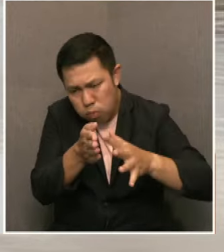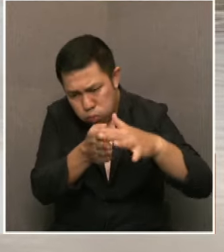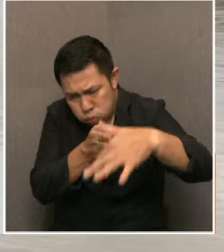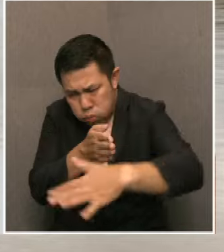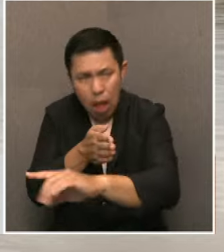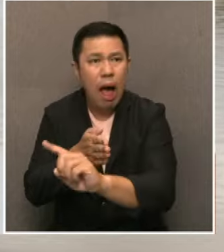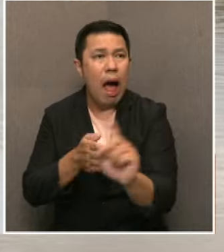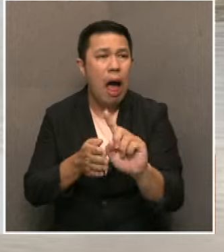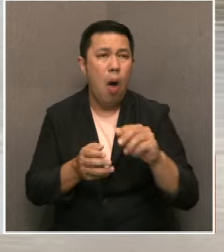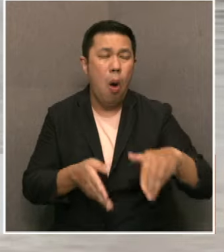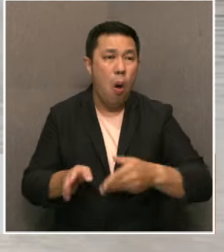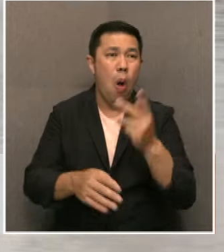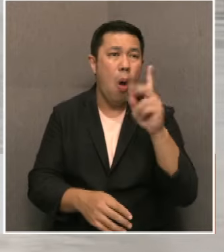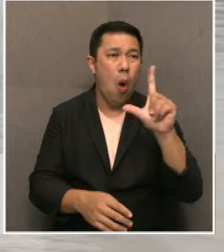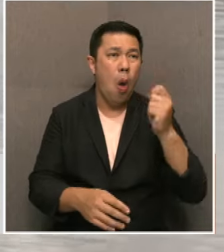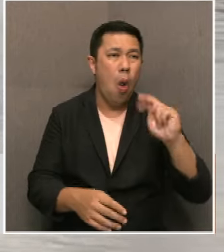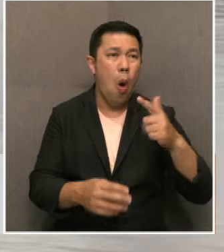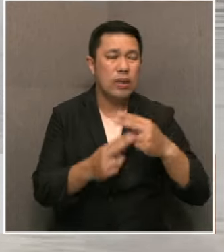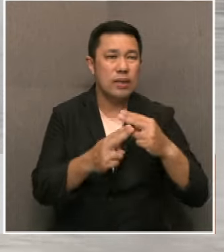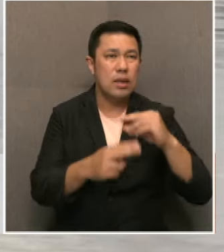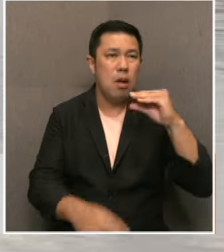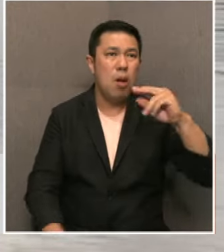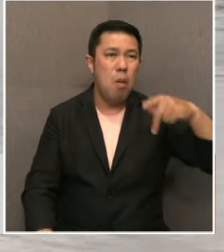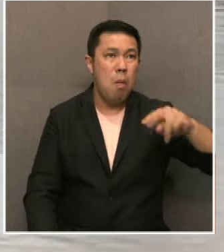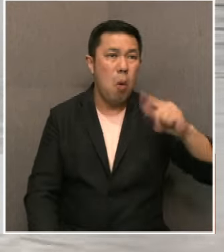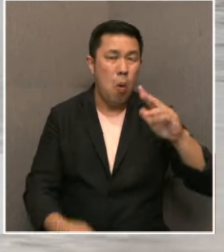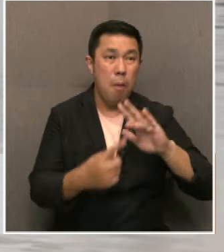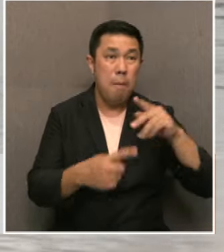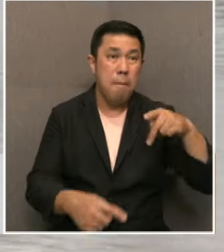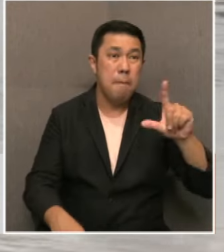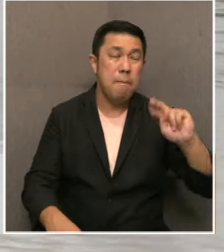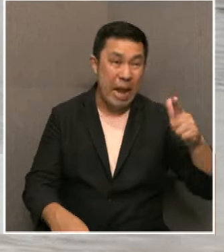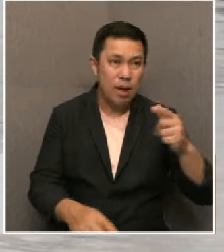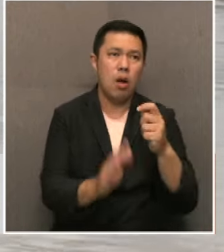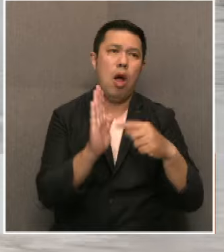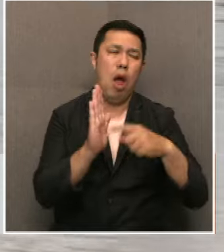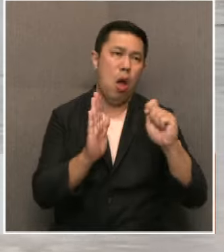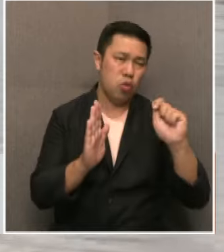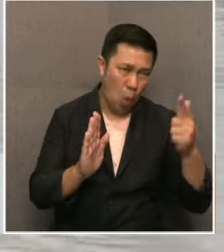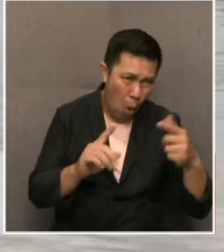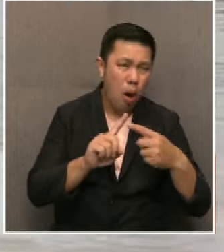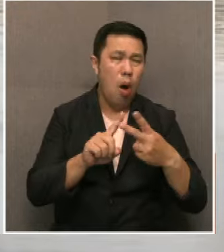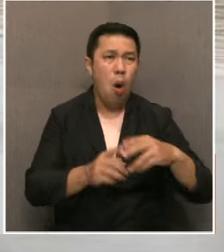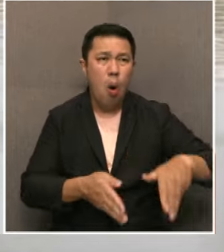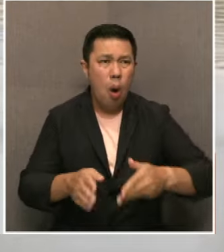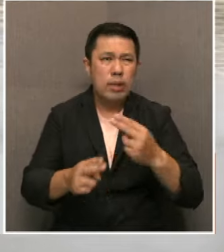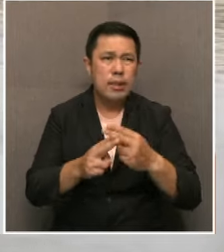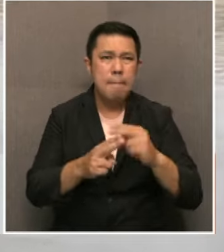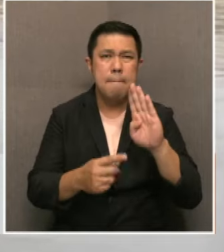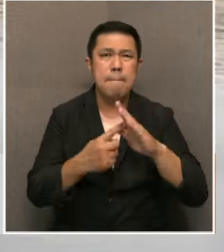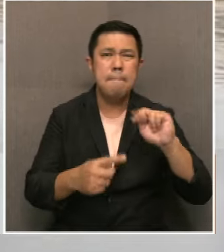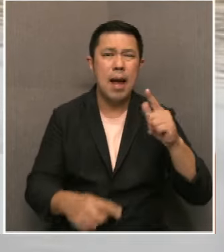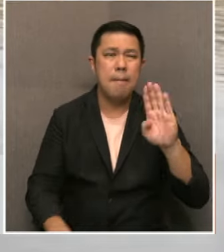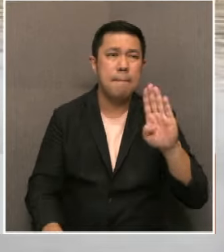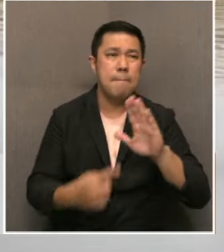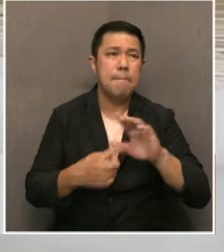แก่บริเวณคลองผงเพงจังหวัดอ่างทองคลองบางบานรวมถึงพื้นที่ชุมชนแม่น้ำน้อยในตำบลหัวเวียง